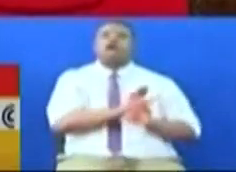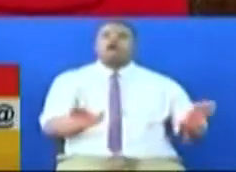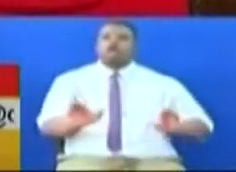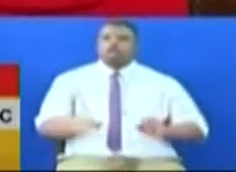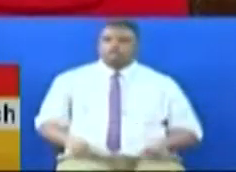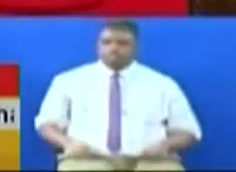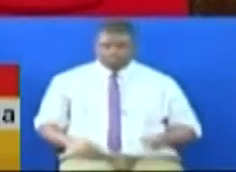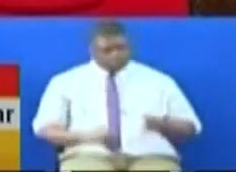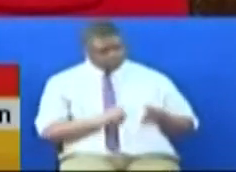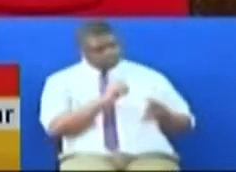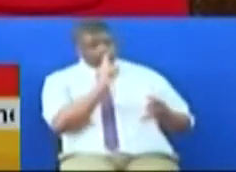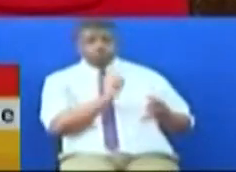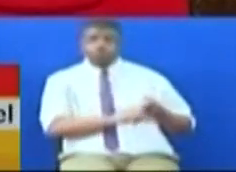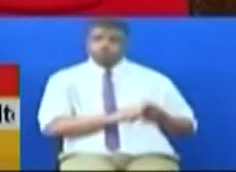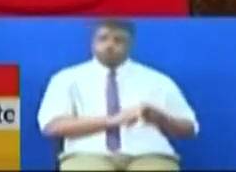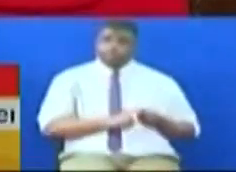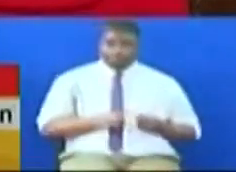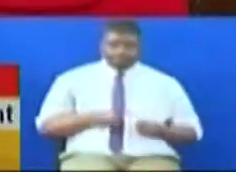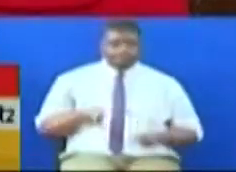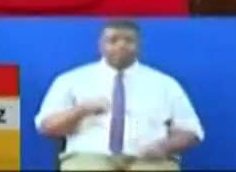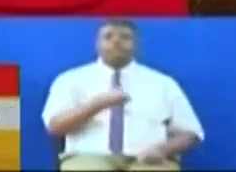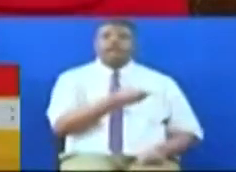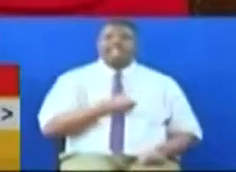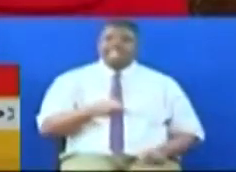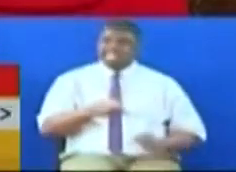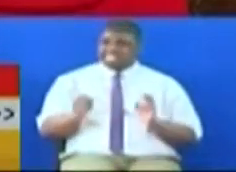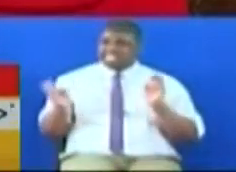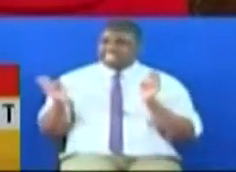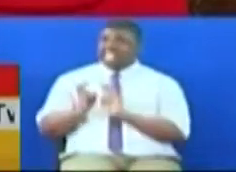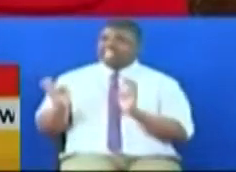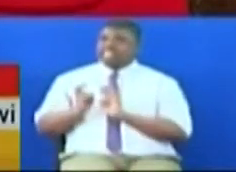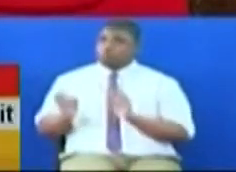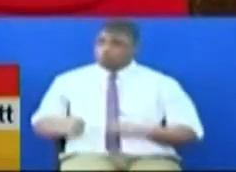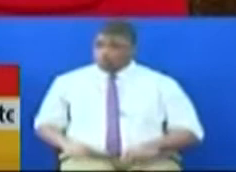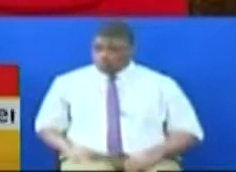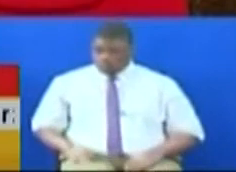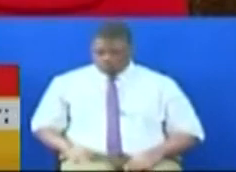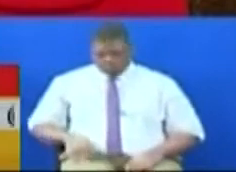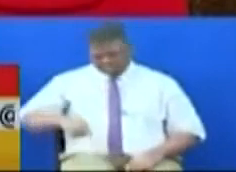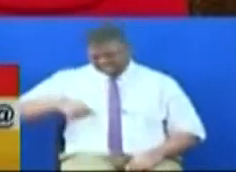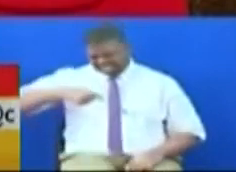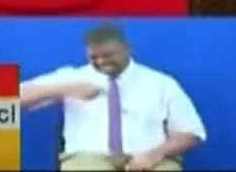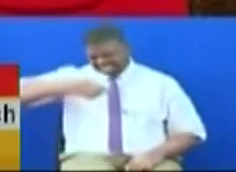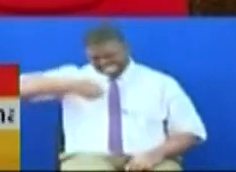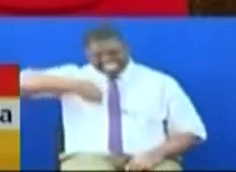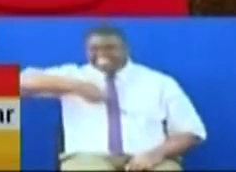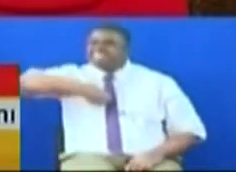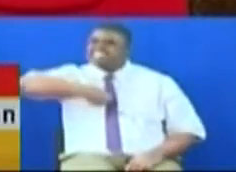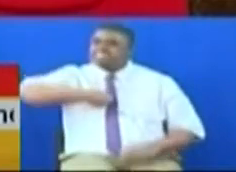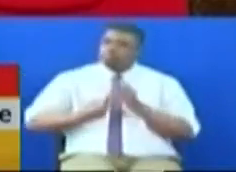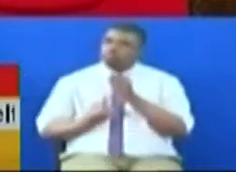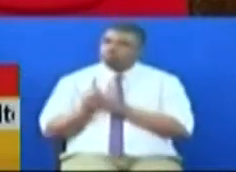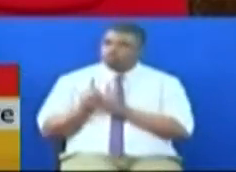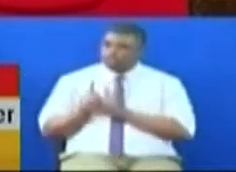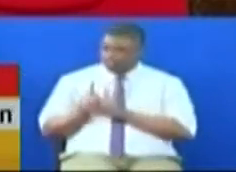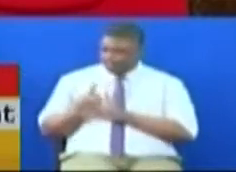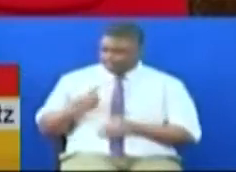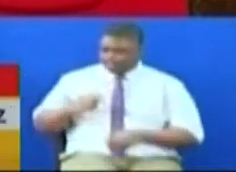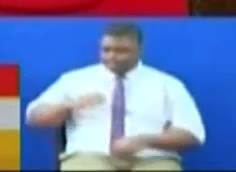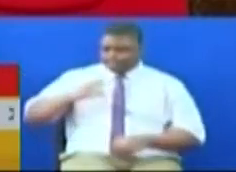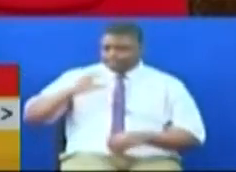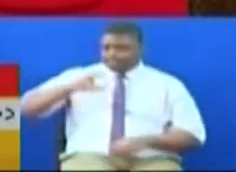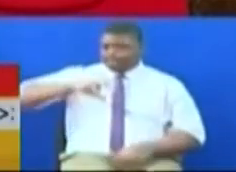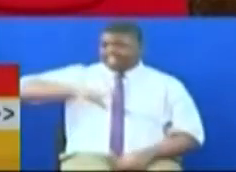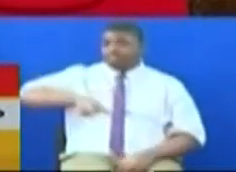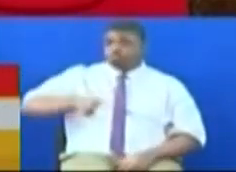la kwanza Mheshimiwa Speaker ni kwenye eneo la madeni ya TANESCO. Kwa sisi ambao tunatoka kwenye majimbo ya pembezoni, kumekuwa na